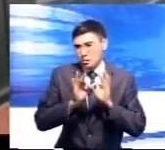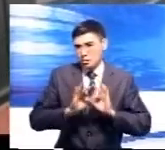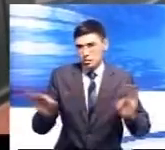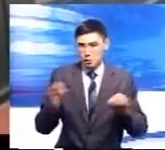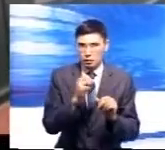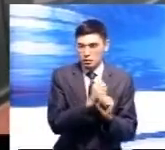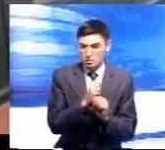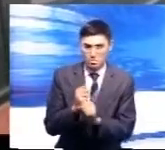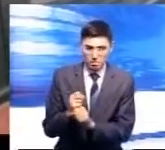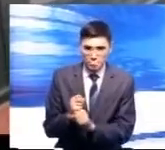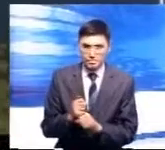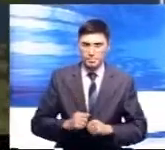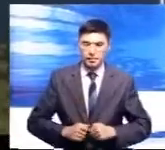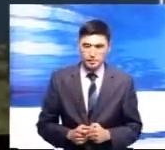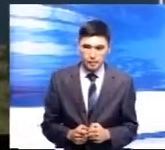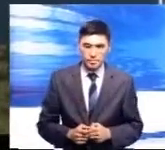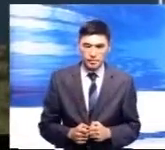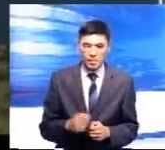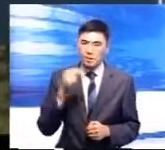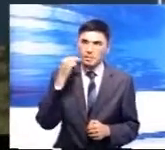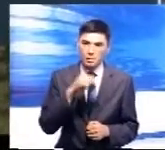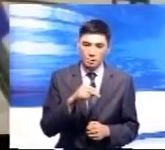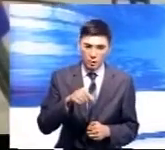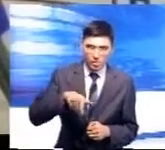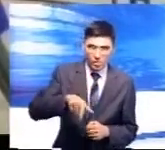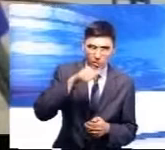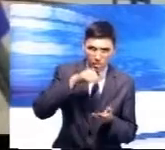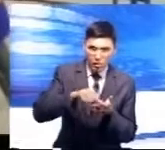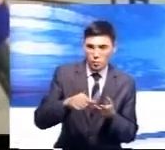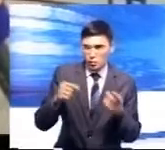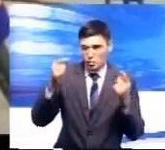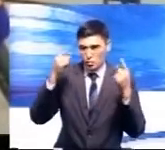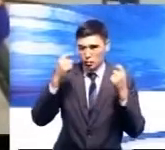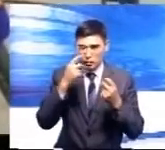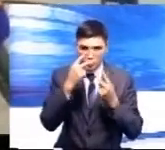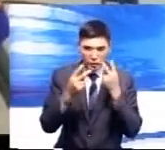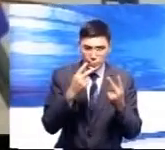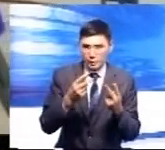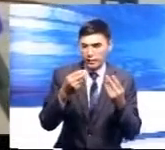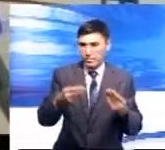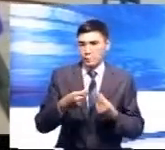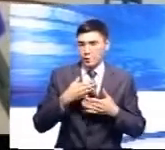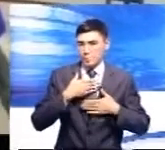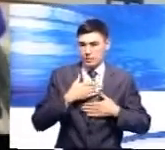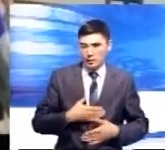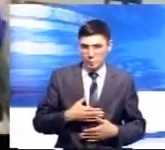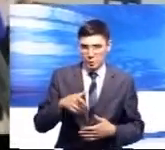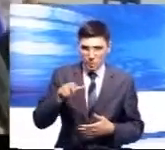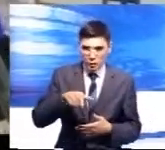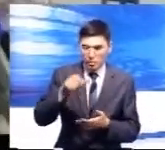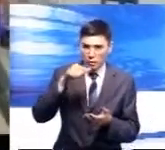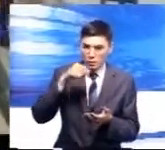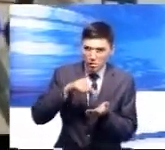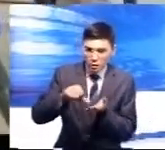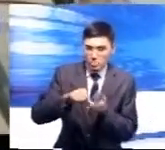можно сказать. Более-менее. Качество ремонта дорог очень супер. Глазу приятно, что меняется город. Качество дорог,